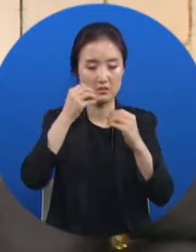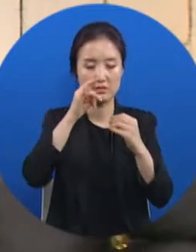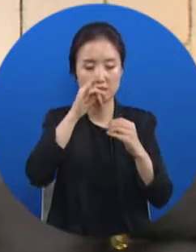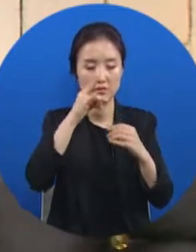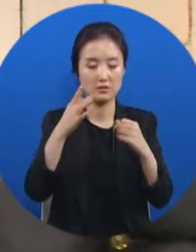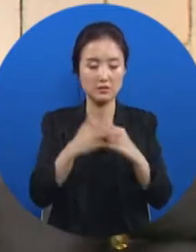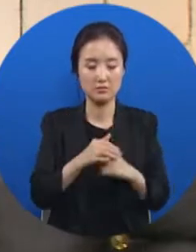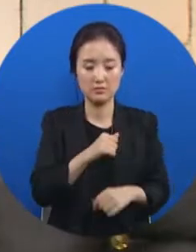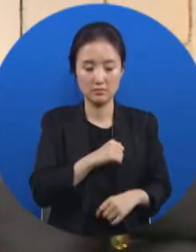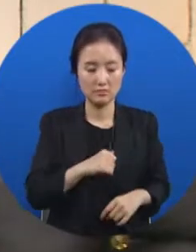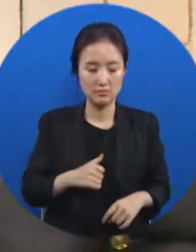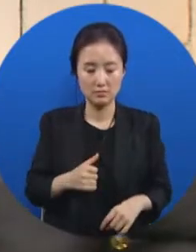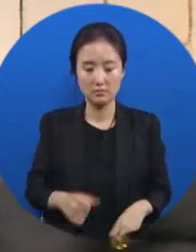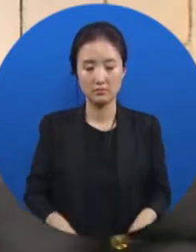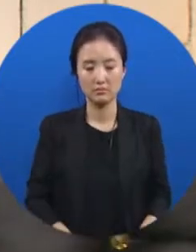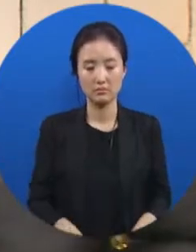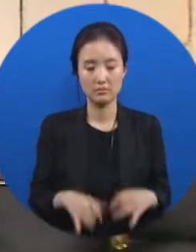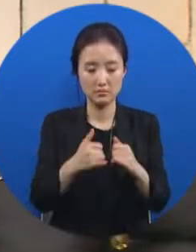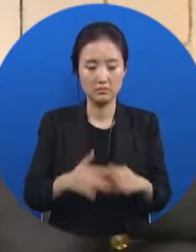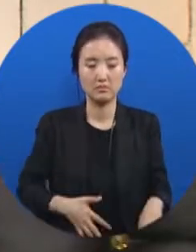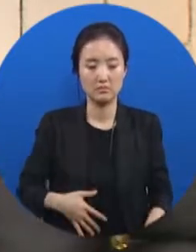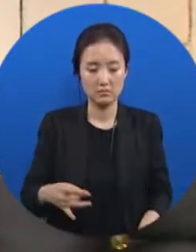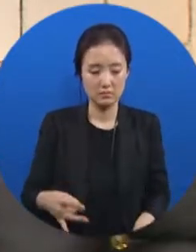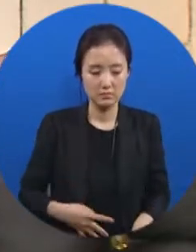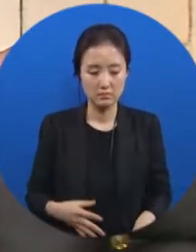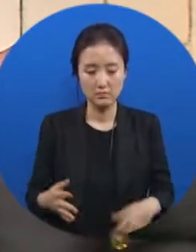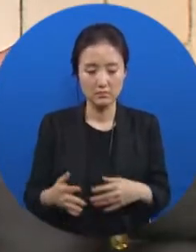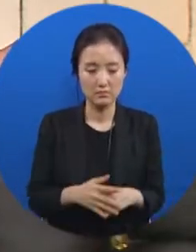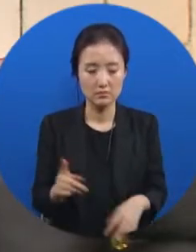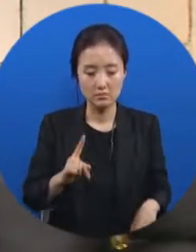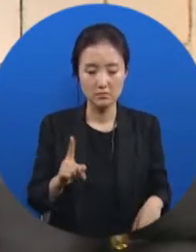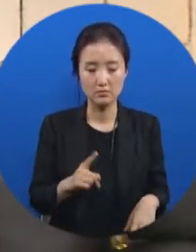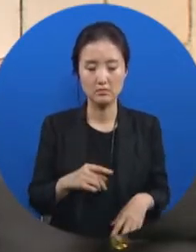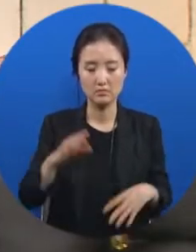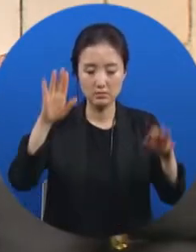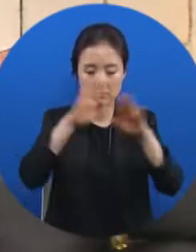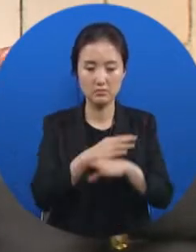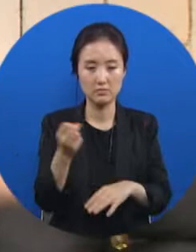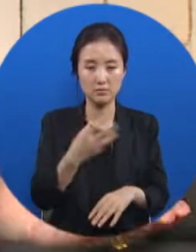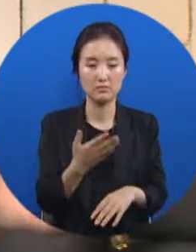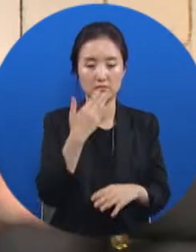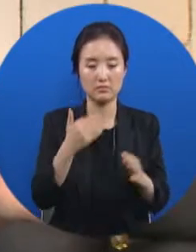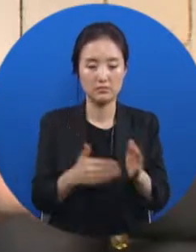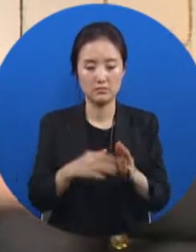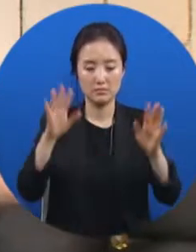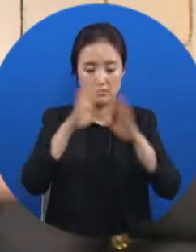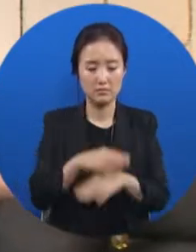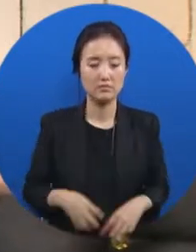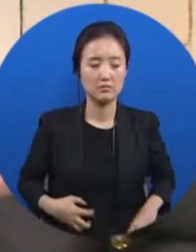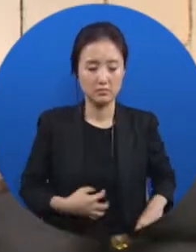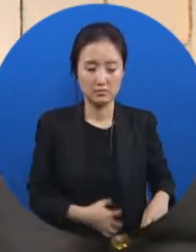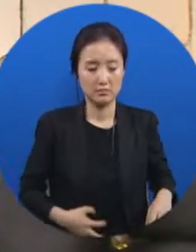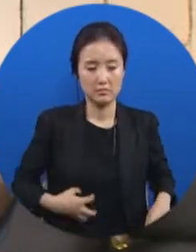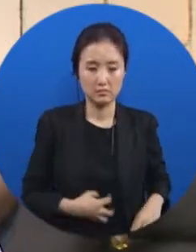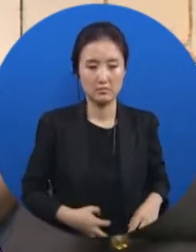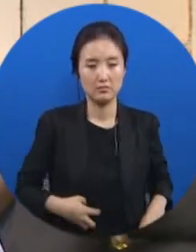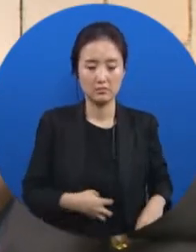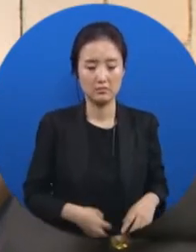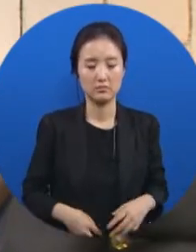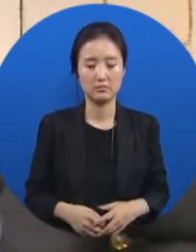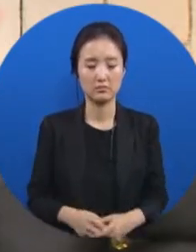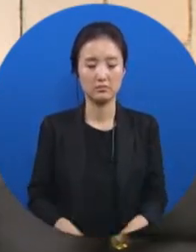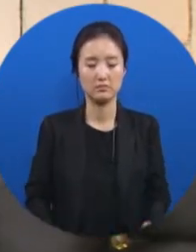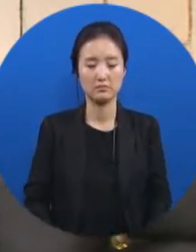생각으로 가니까 또 드신 거예요. 밤에 이제는 난리가 났네. 돌아